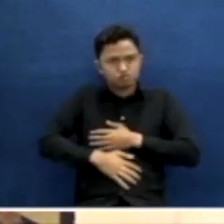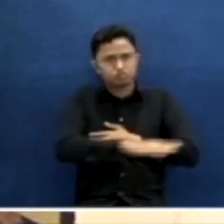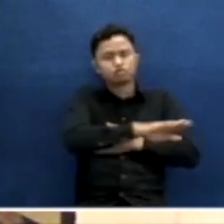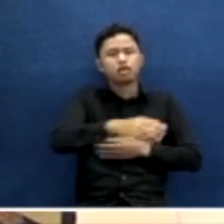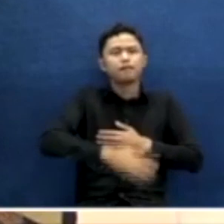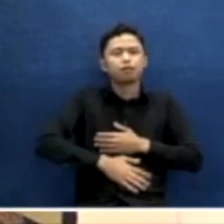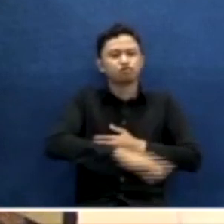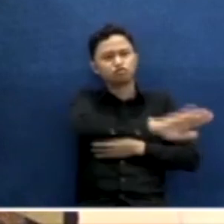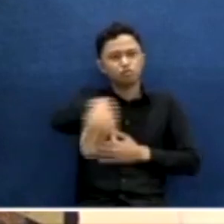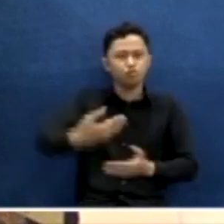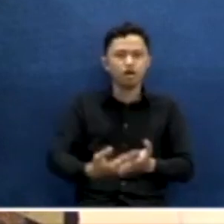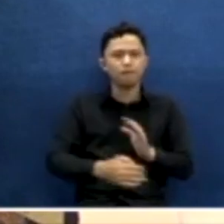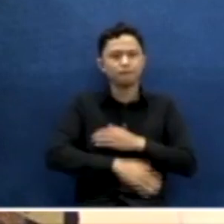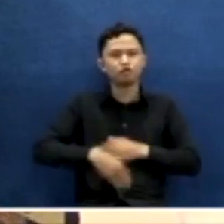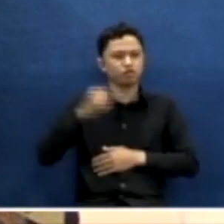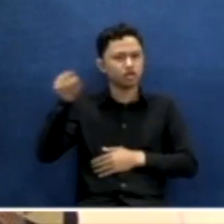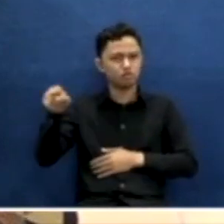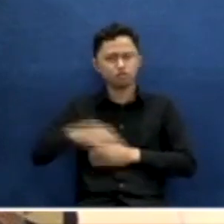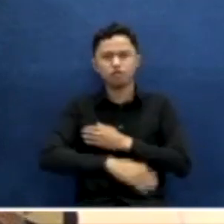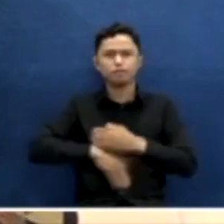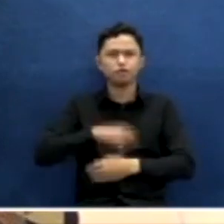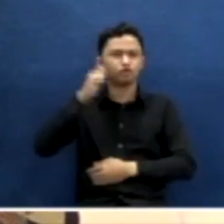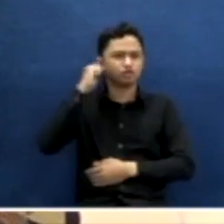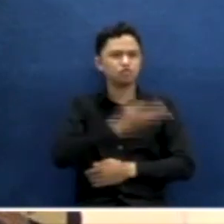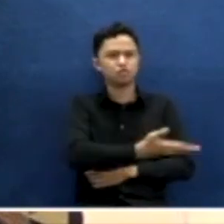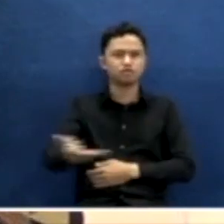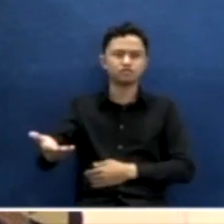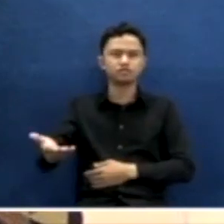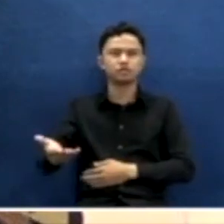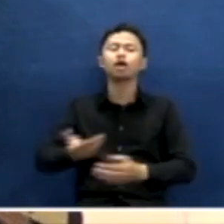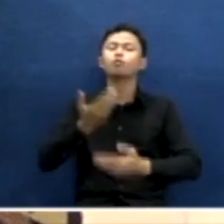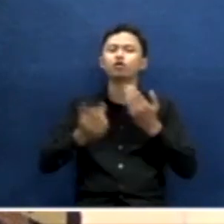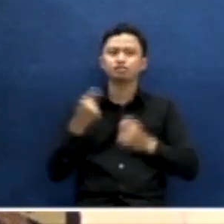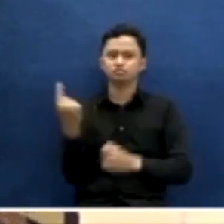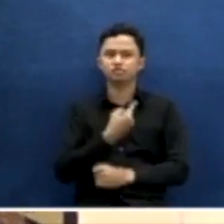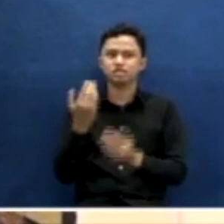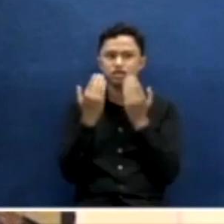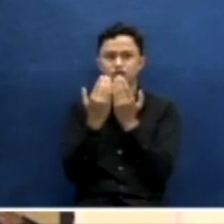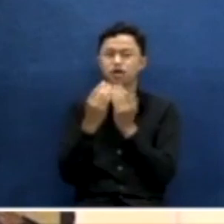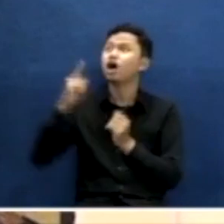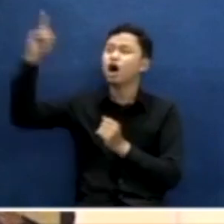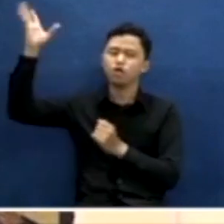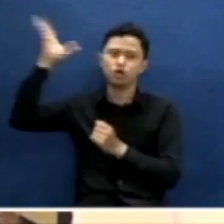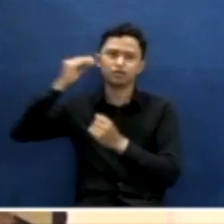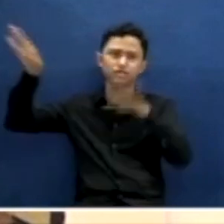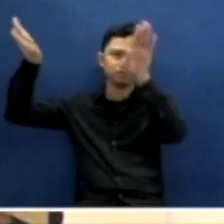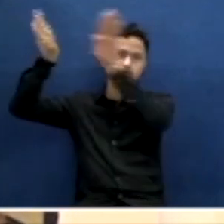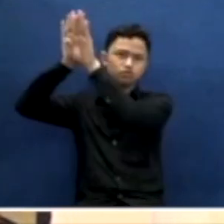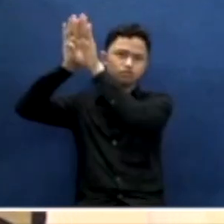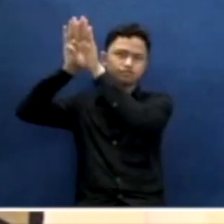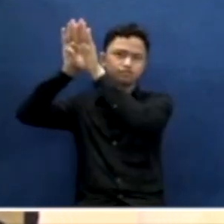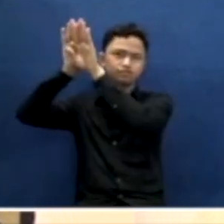danperutmu.Dan itulahyangpadaakhirnyamenyebabkansemua permohonankitatidakpernahdidengarolehAllah ketikakitakemudian